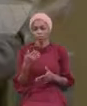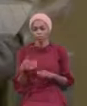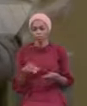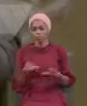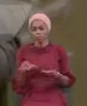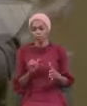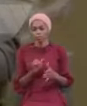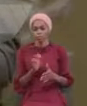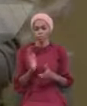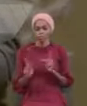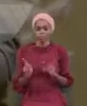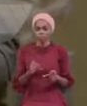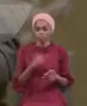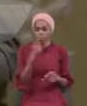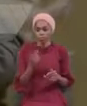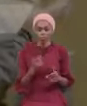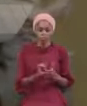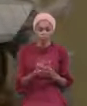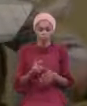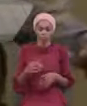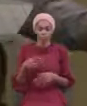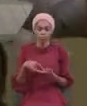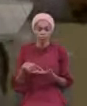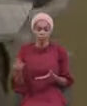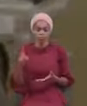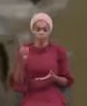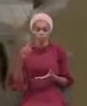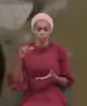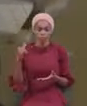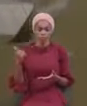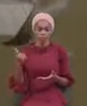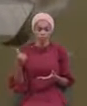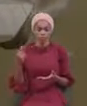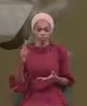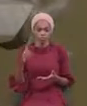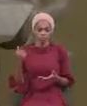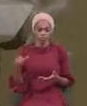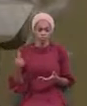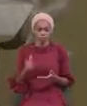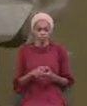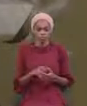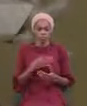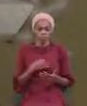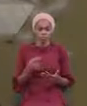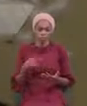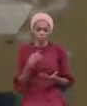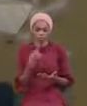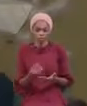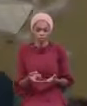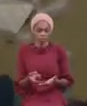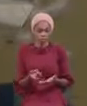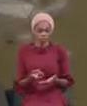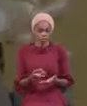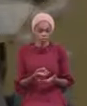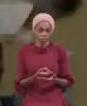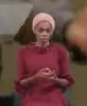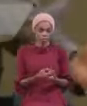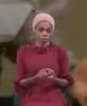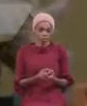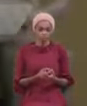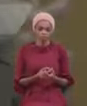le le apporter à la Maison du trésor il n'a pas dit n'a pas dit sor